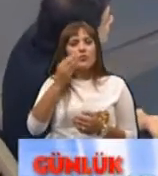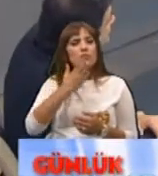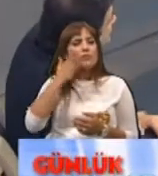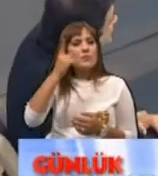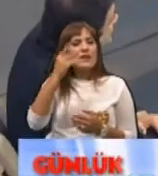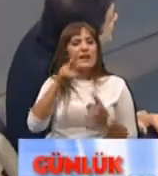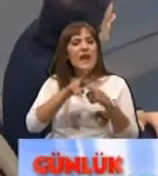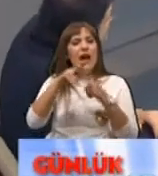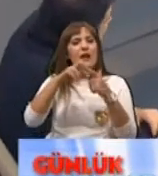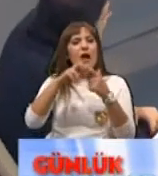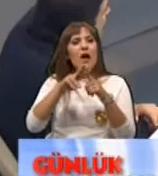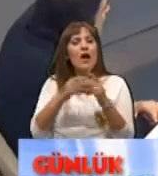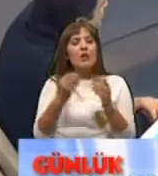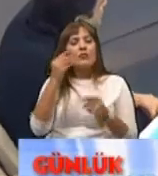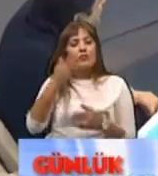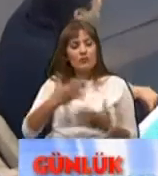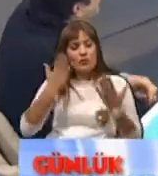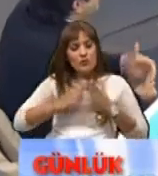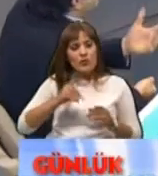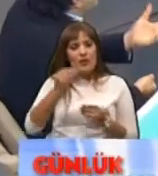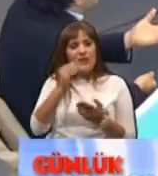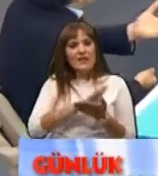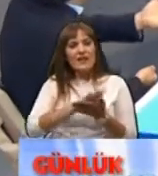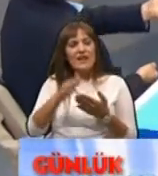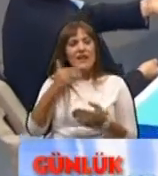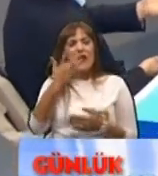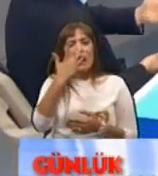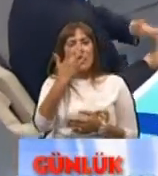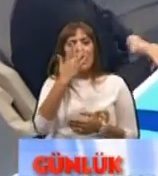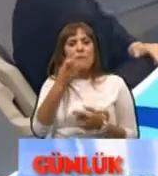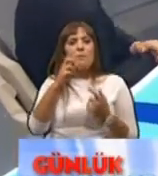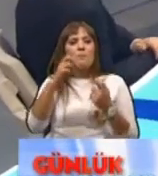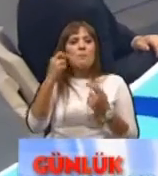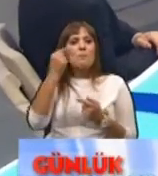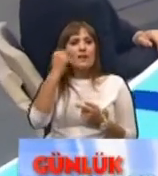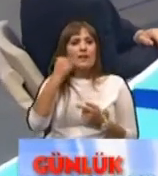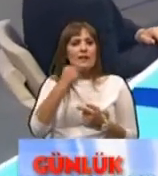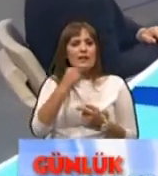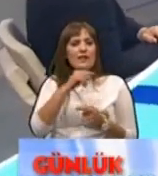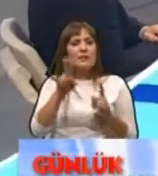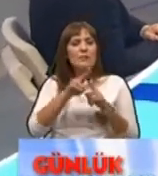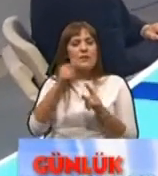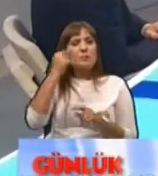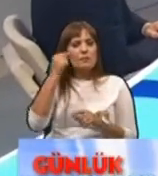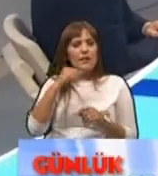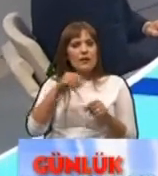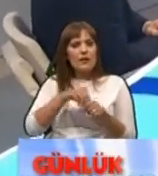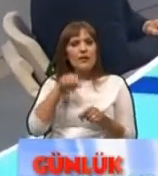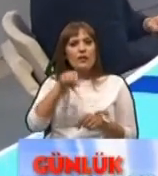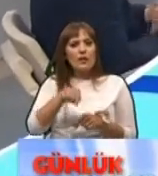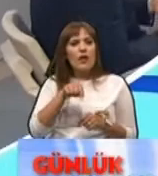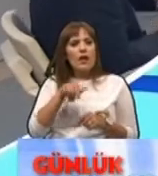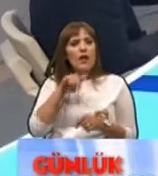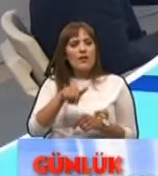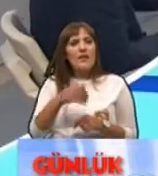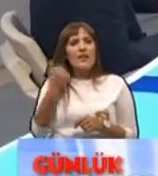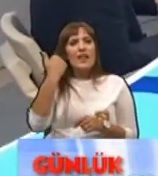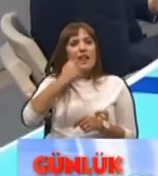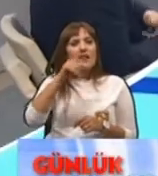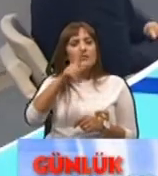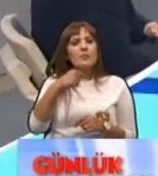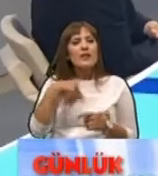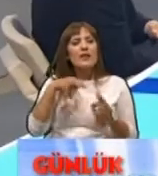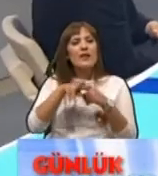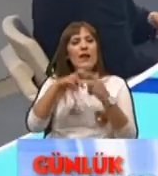onu iyileştirsin. Öyle yalancı mi? Yaralar. Mesela peeling de böyle. Kimyasal peeling de aslında bir yalancı bir